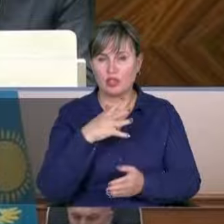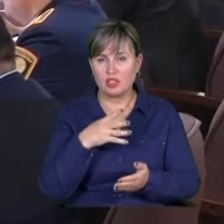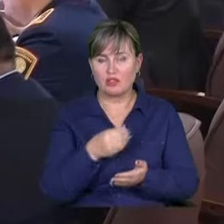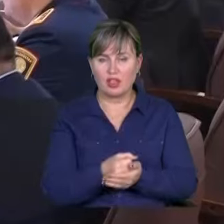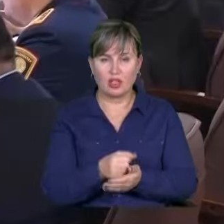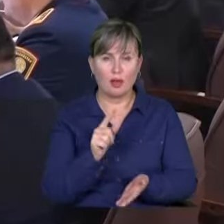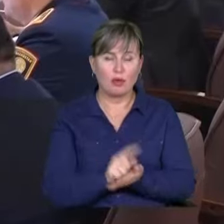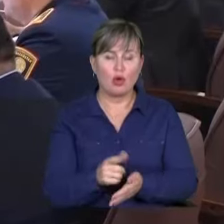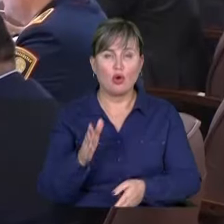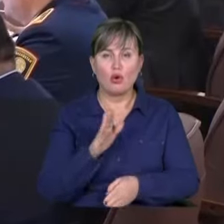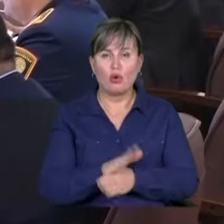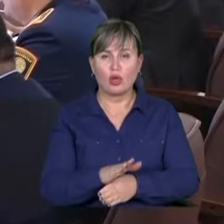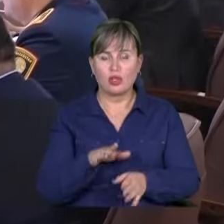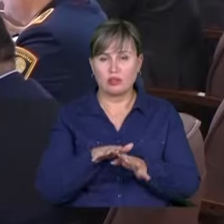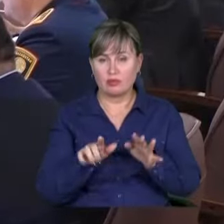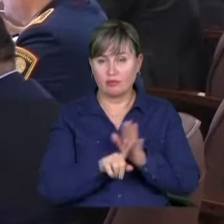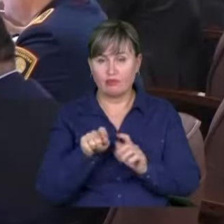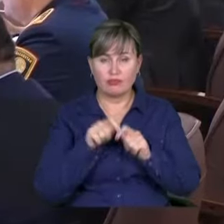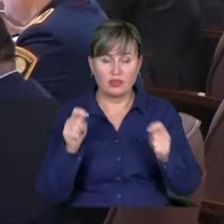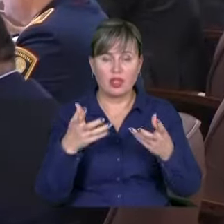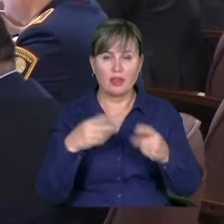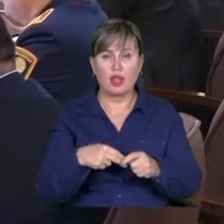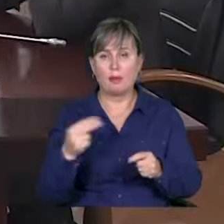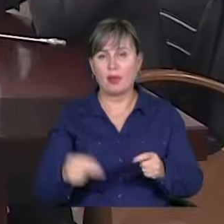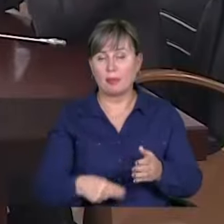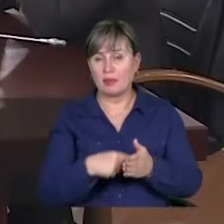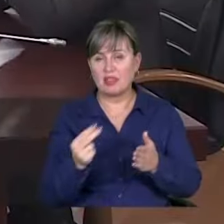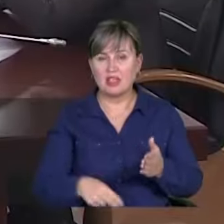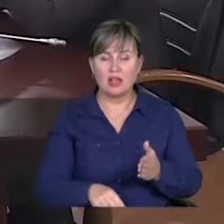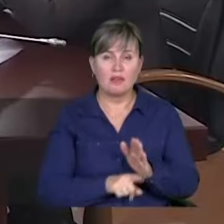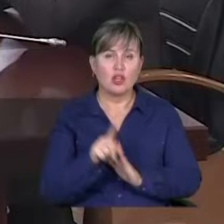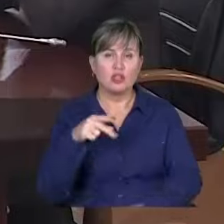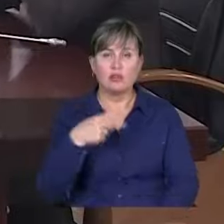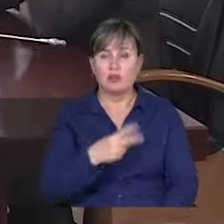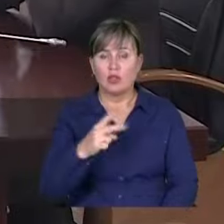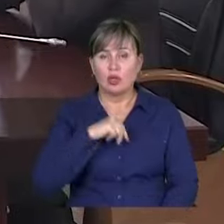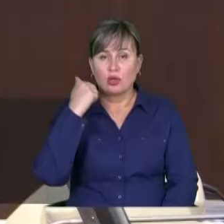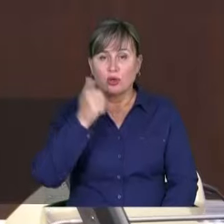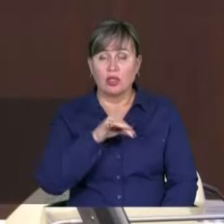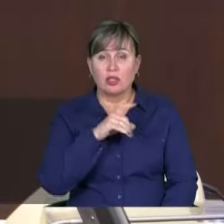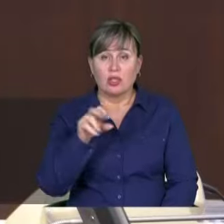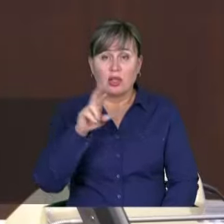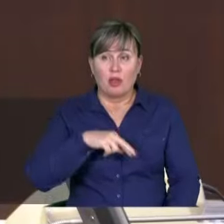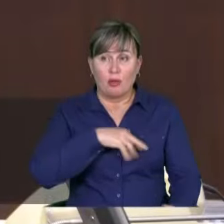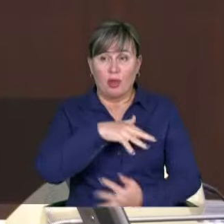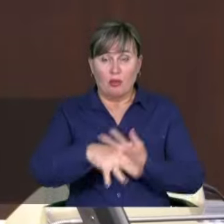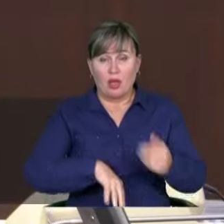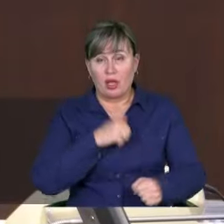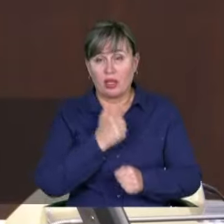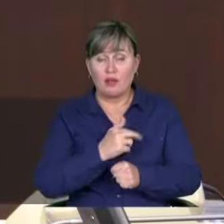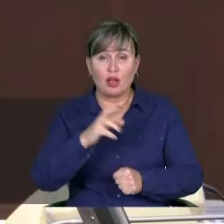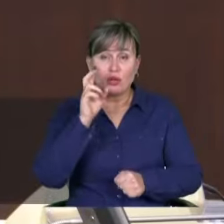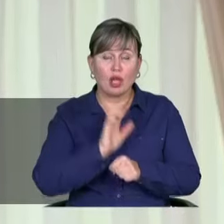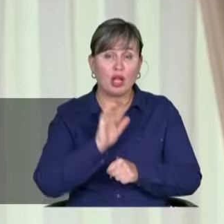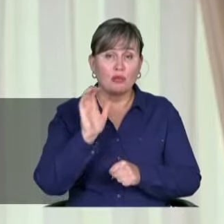обязанностей. Указ вводится в действие со дня подписания. Напомню, в начале 2022 года из-за январских беспорядков глава государства